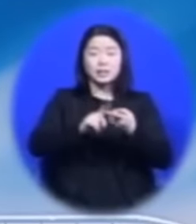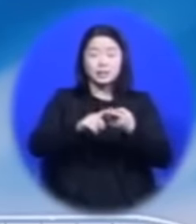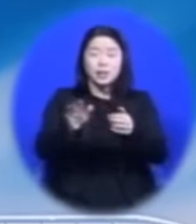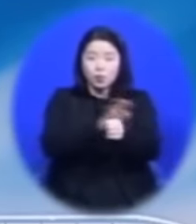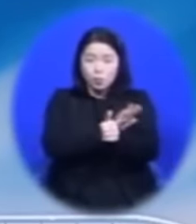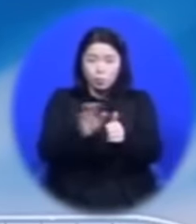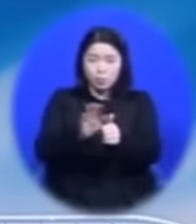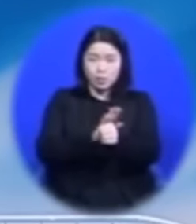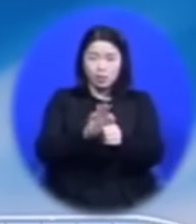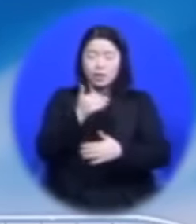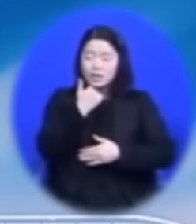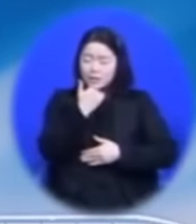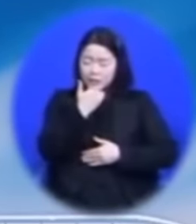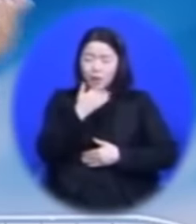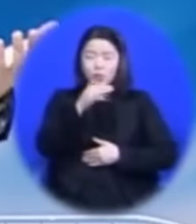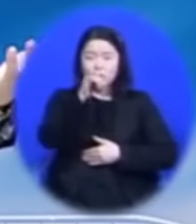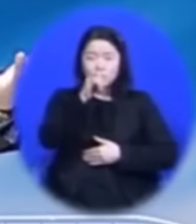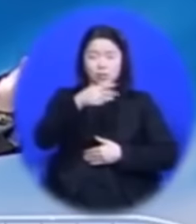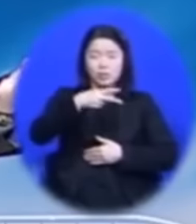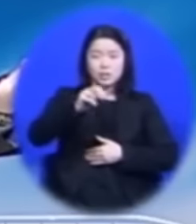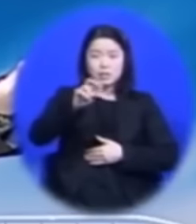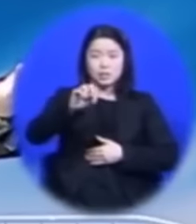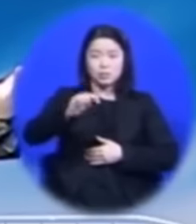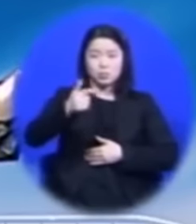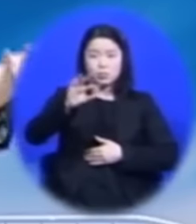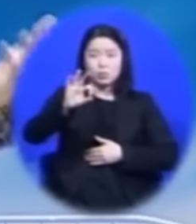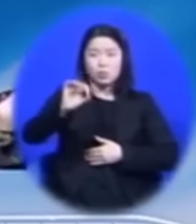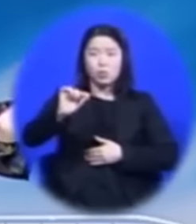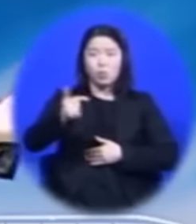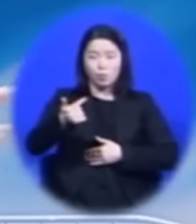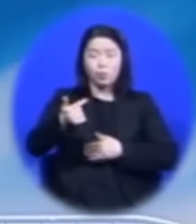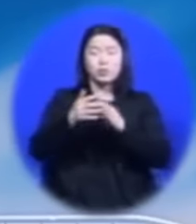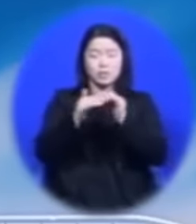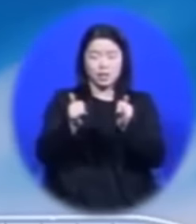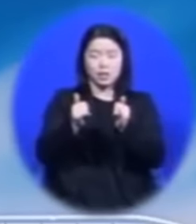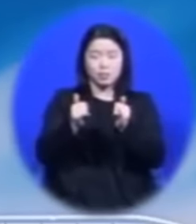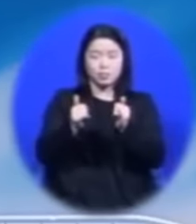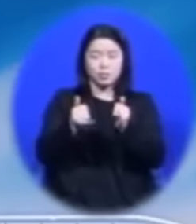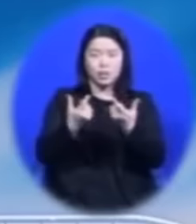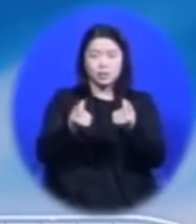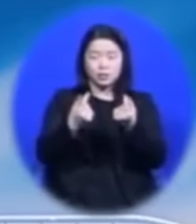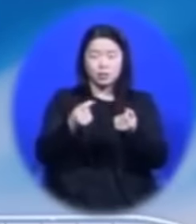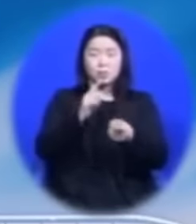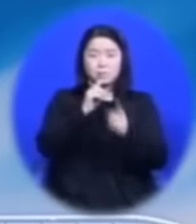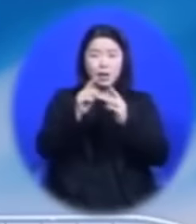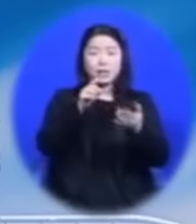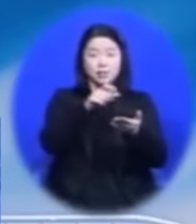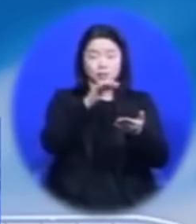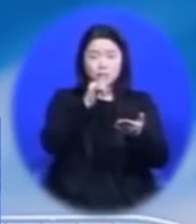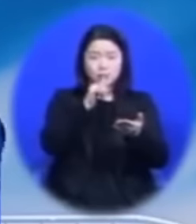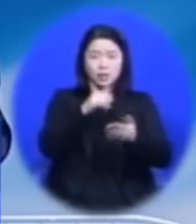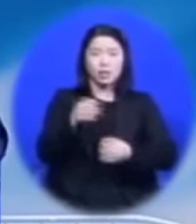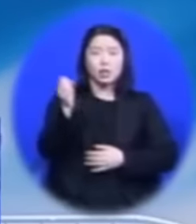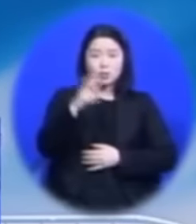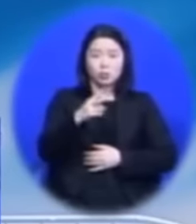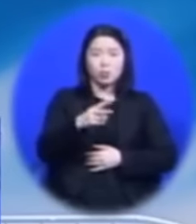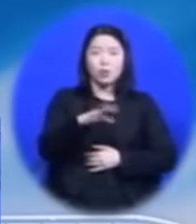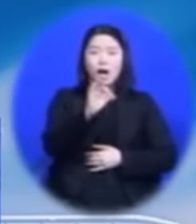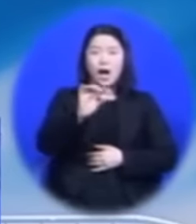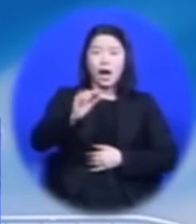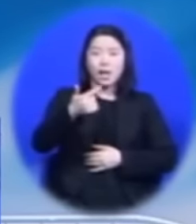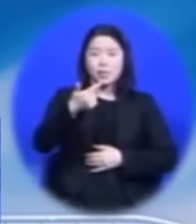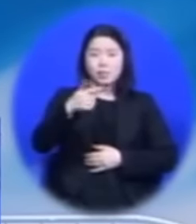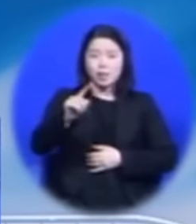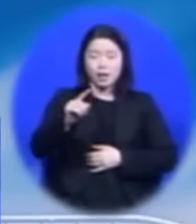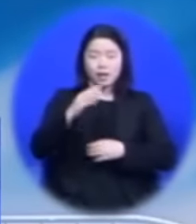위로를 기다리고 있었어요, 시므온이. 그런 이야기이죠. 37절에 보면 안나 선지자 이야기가